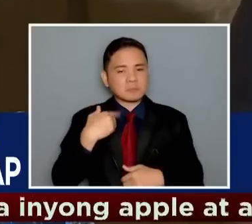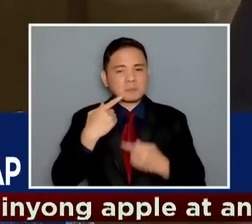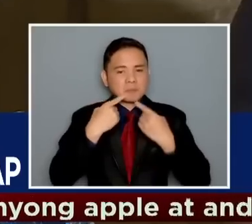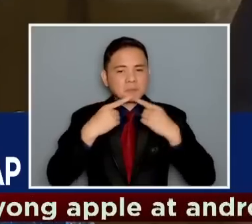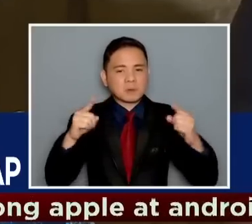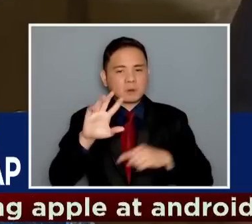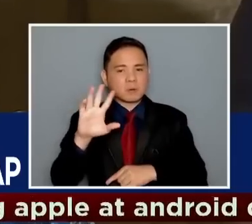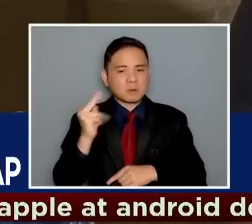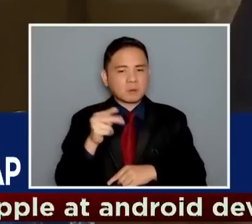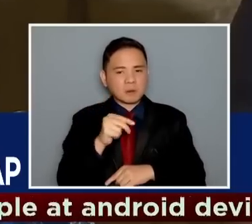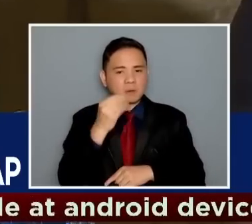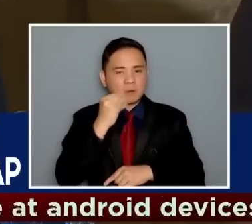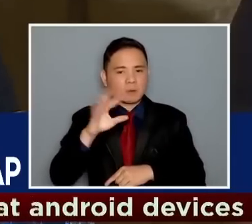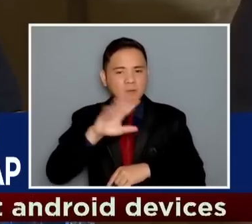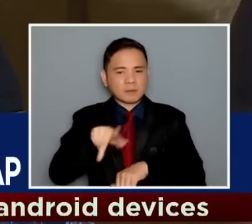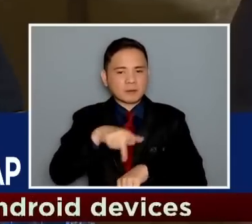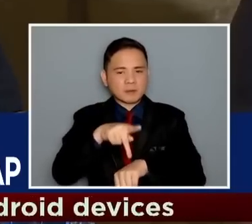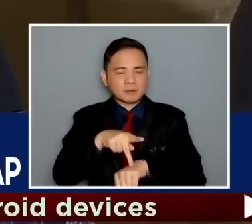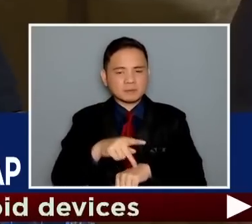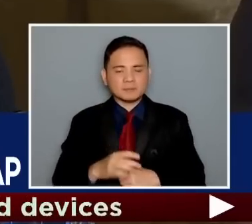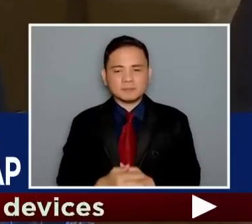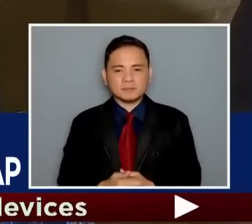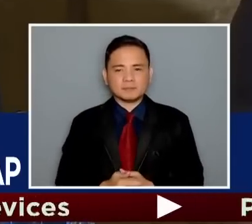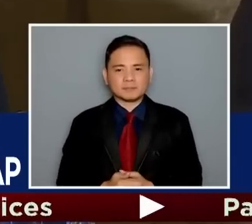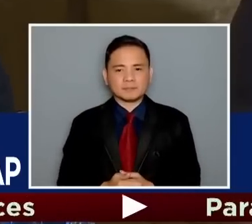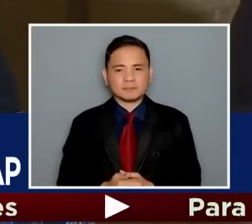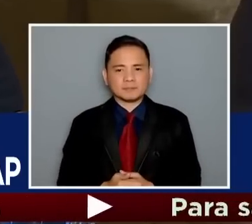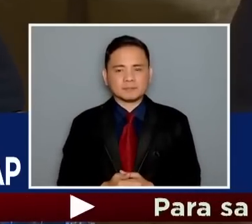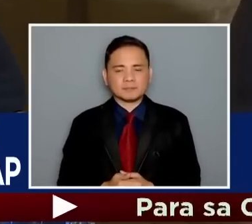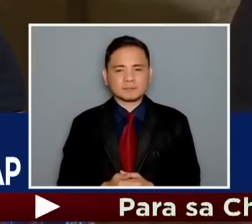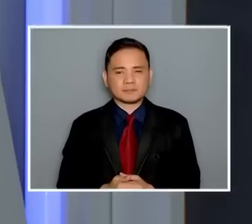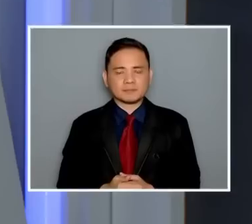mambabatas. Vivian Gulia, ABS-CBN News.